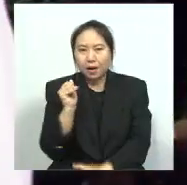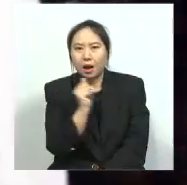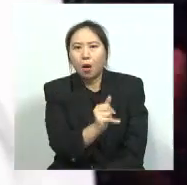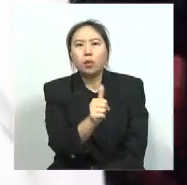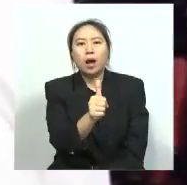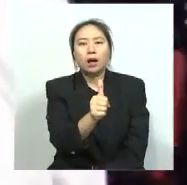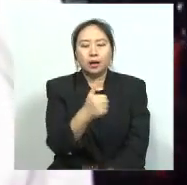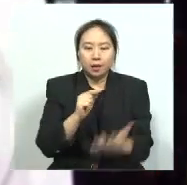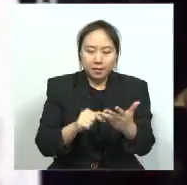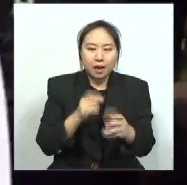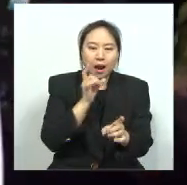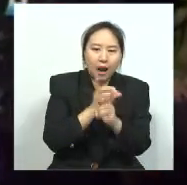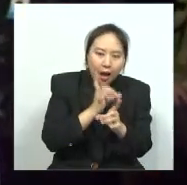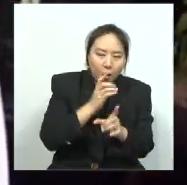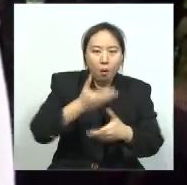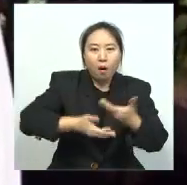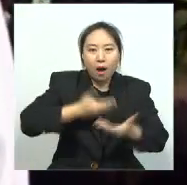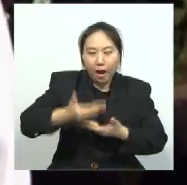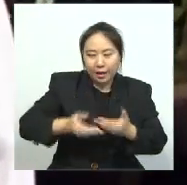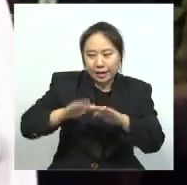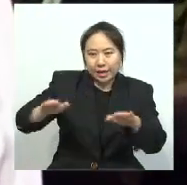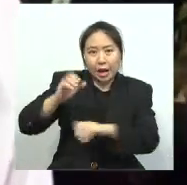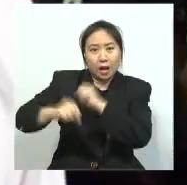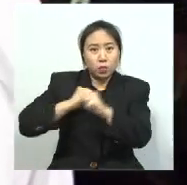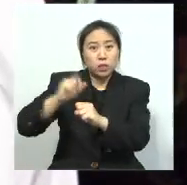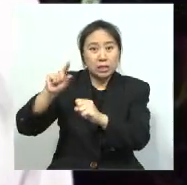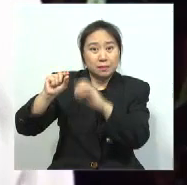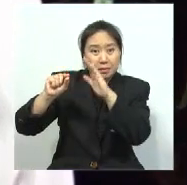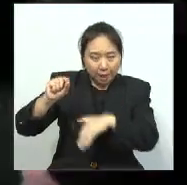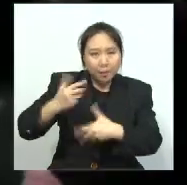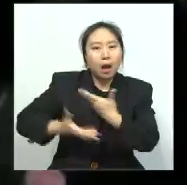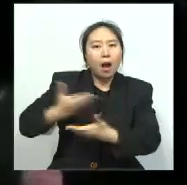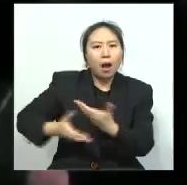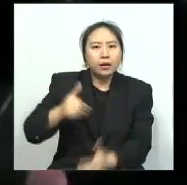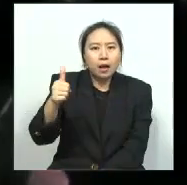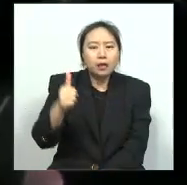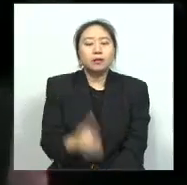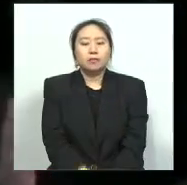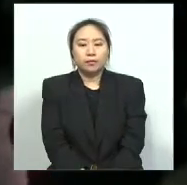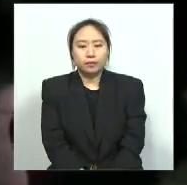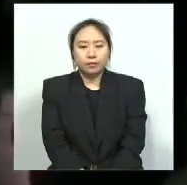ริการและก็ขายเครื่องดื่มแอลกอฮอล์ให้แก่ผู้ที่มีอายุต่ำกว่า20ปีด้วยครับ